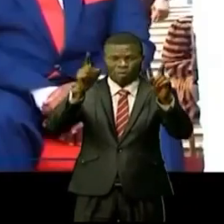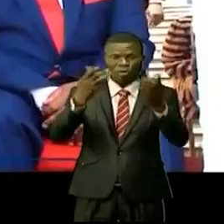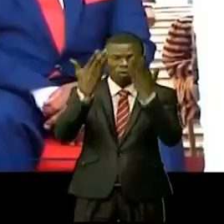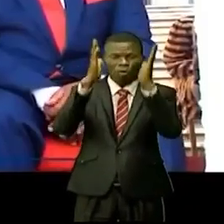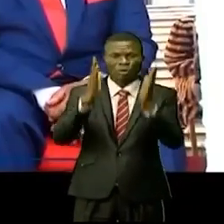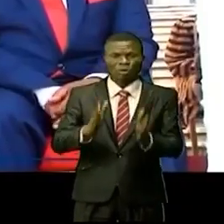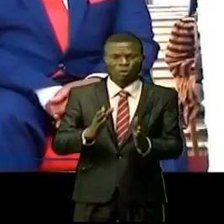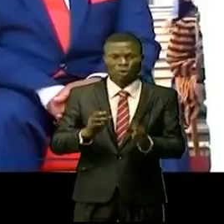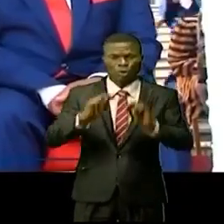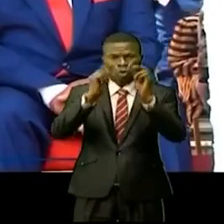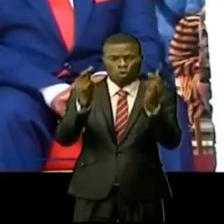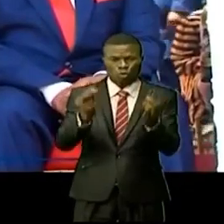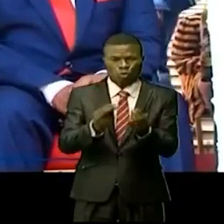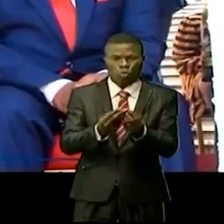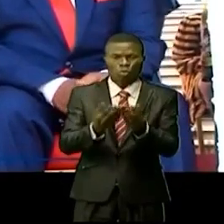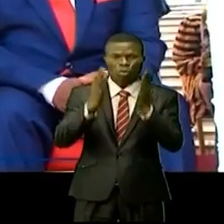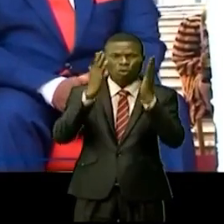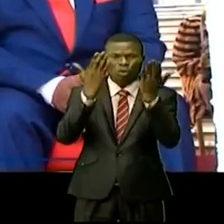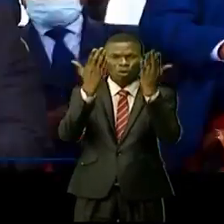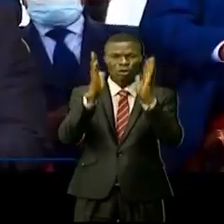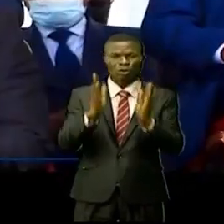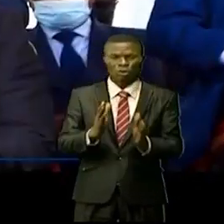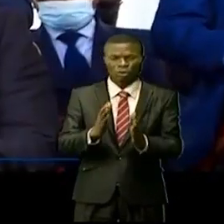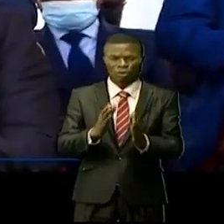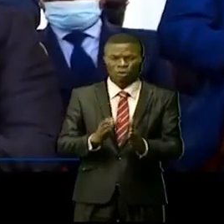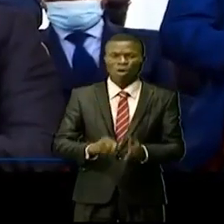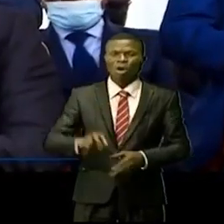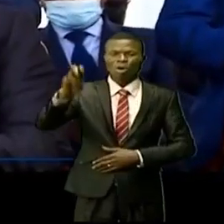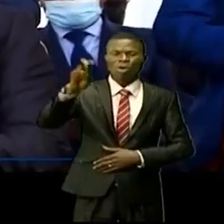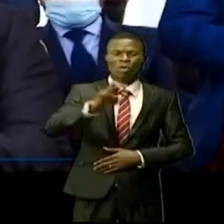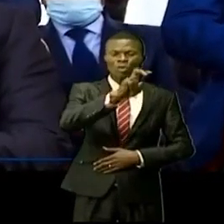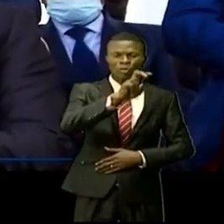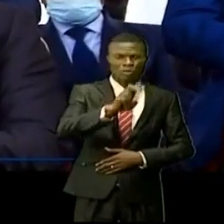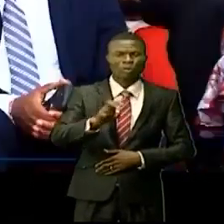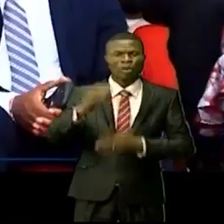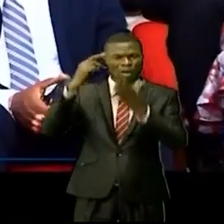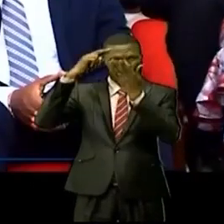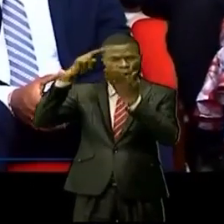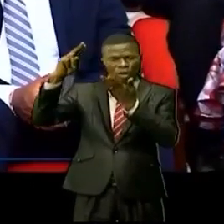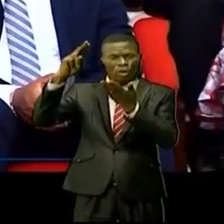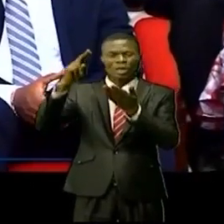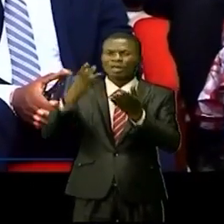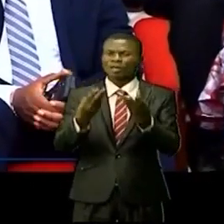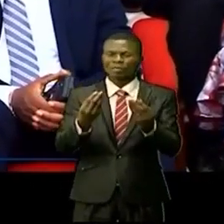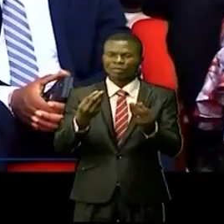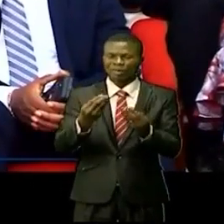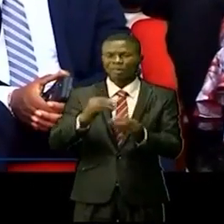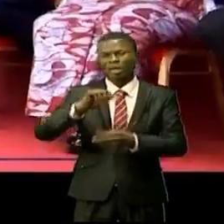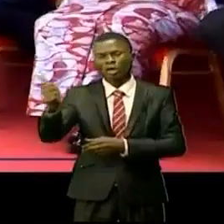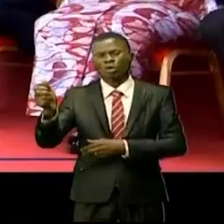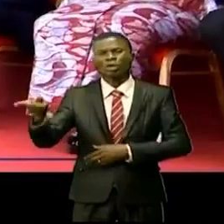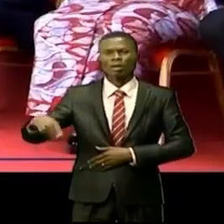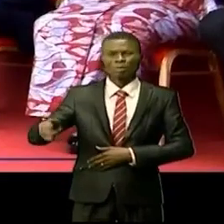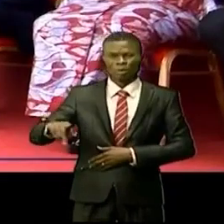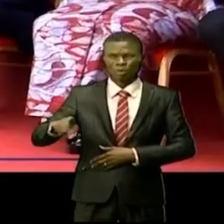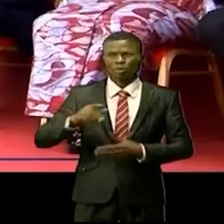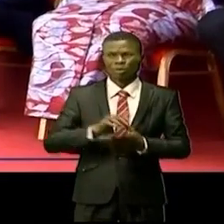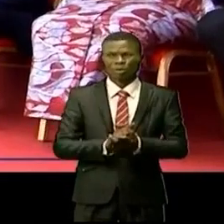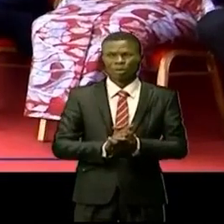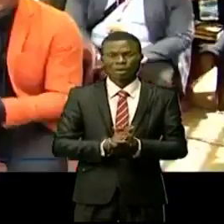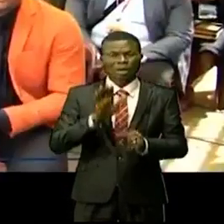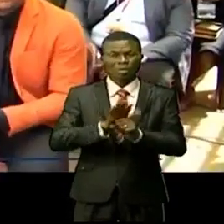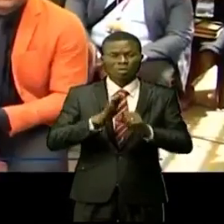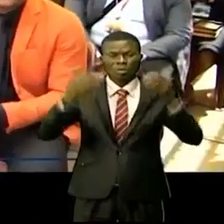transports en commun pour desservir les campus universitaires de Kinshasa et de l'arrière-pays. Devant un parterre de